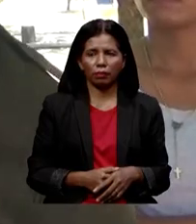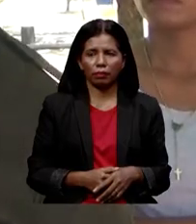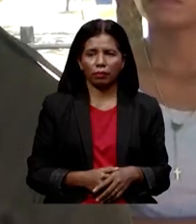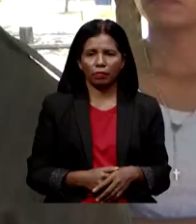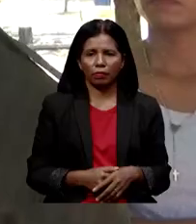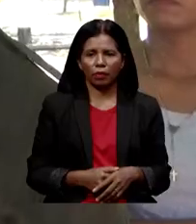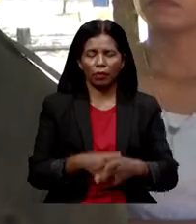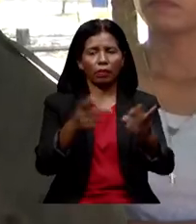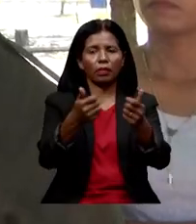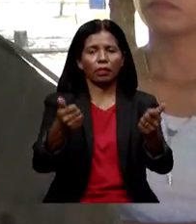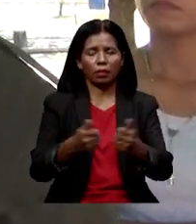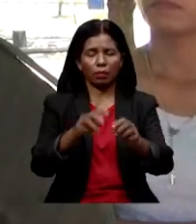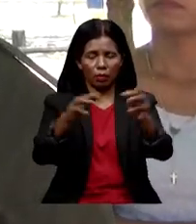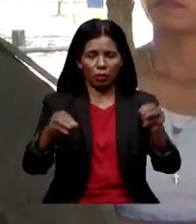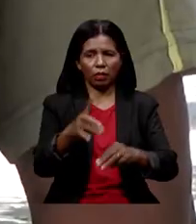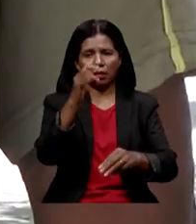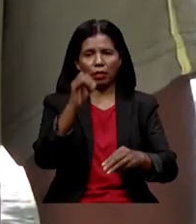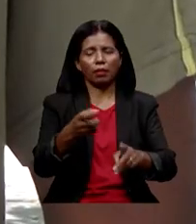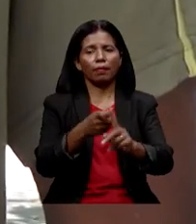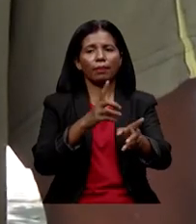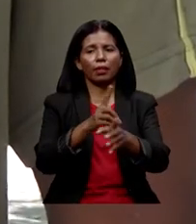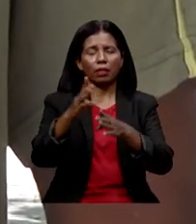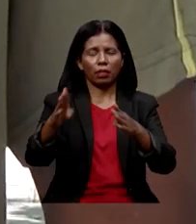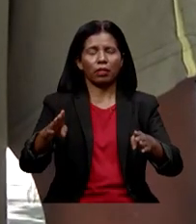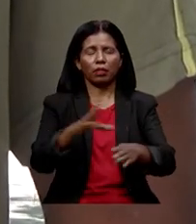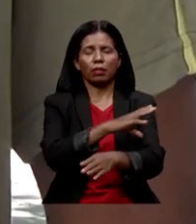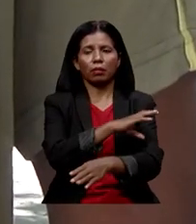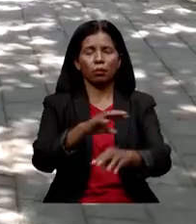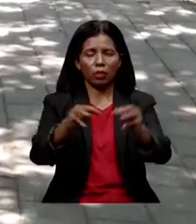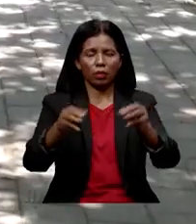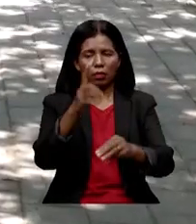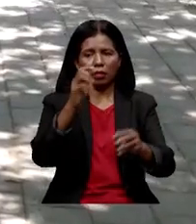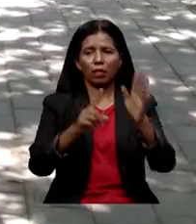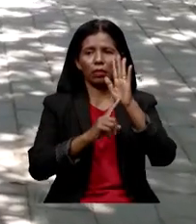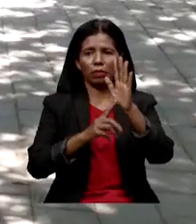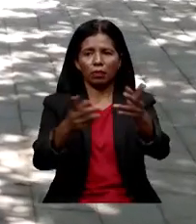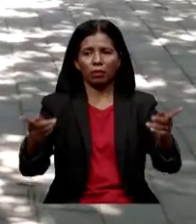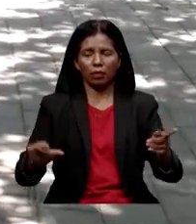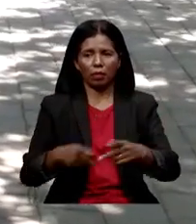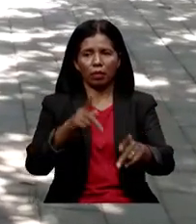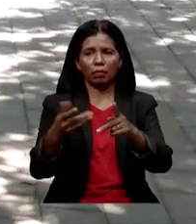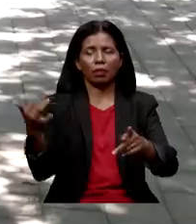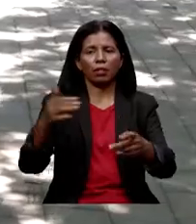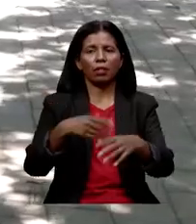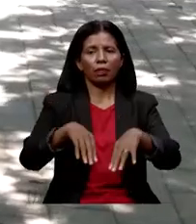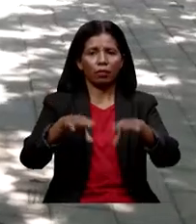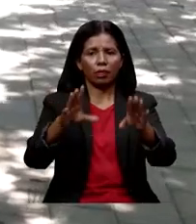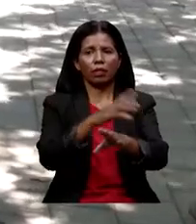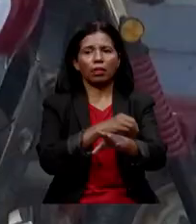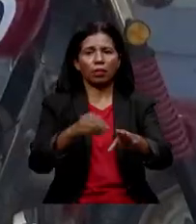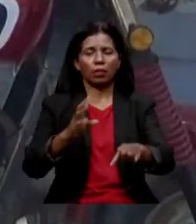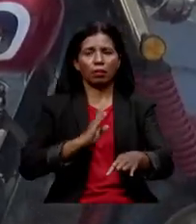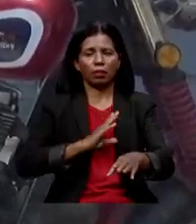Durante ne parte autoridade di municipio di Ili, li husi departamento guarda gestão municipio di Ili, hatu doona fatin ba vendedor nu sira i halita stor bidau